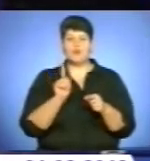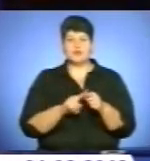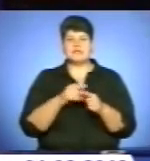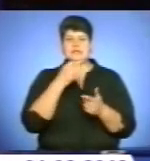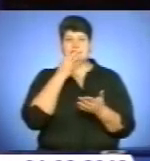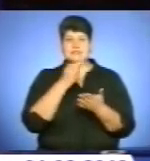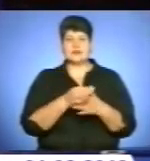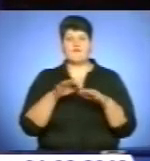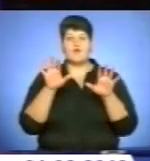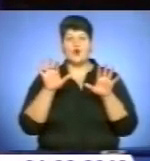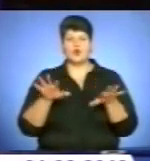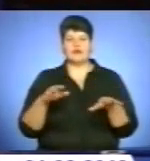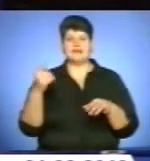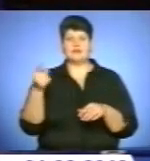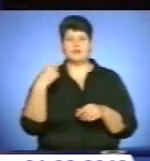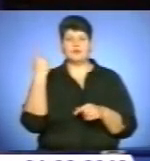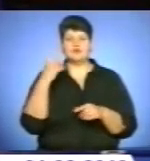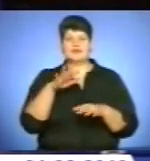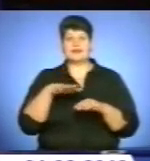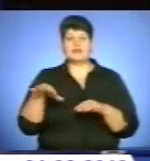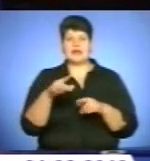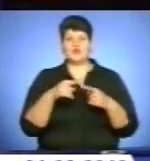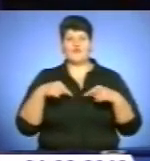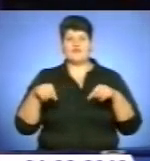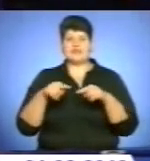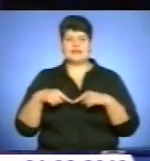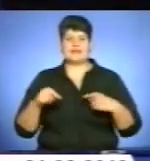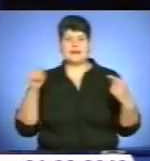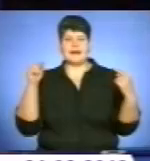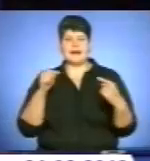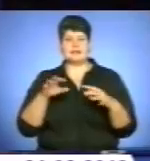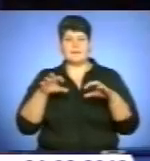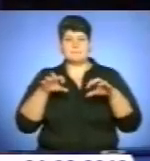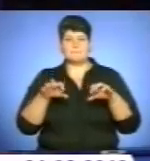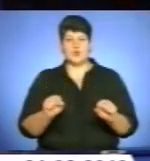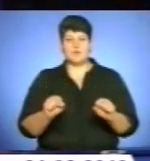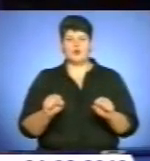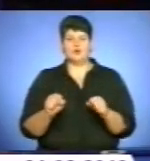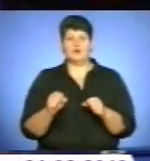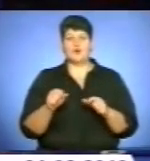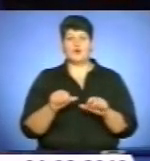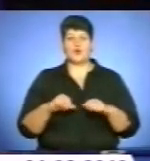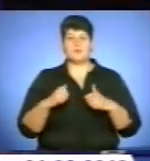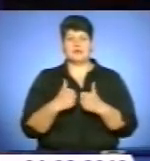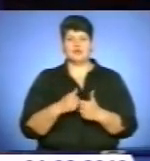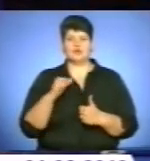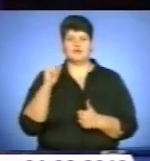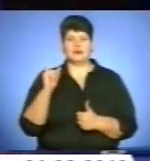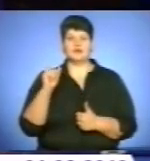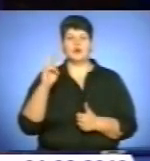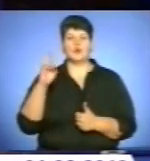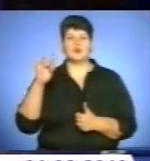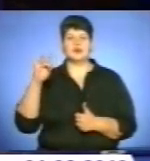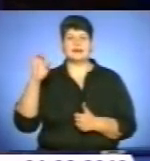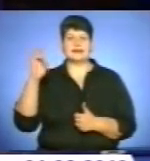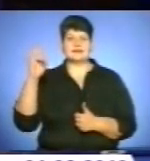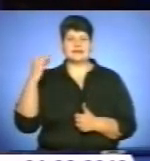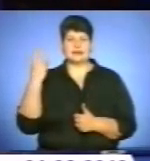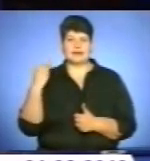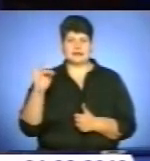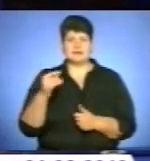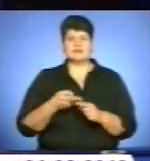голова Тернопільського обласного територіального відділення антимонопольного комітету Іван Курницький. Йшлося також про підсумки роботи